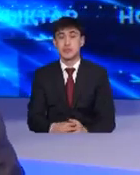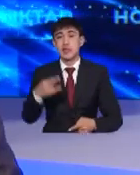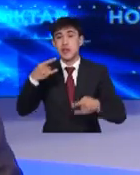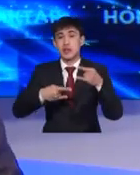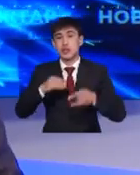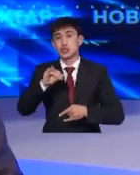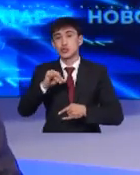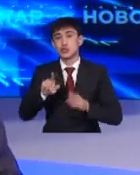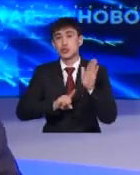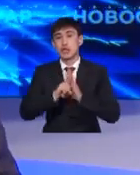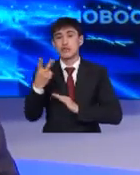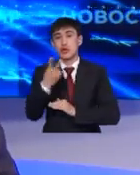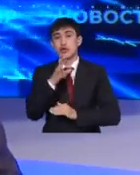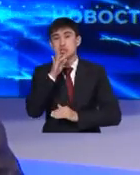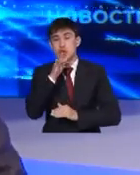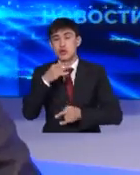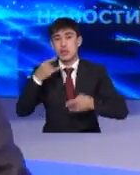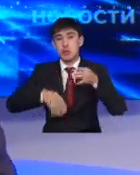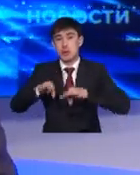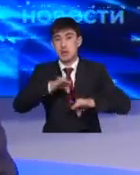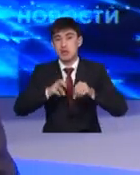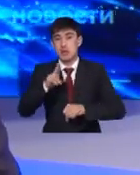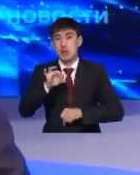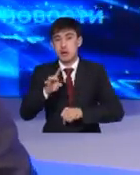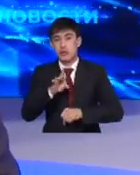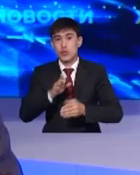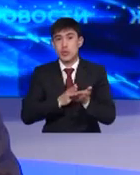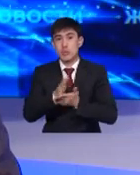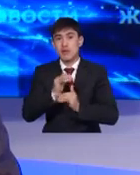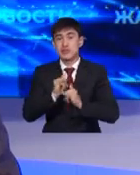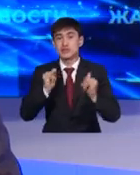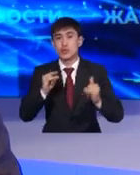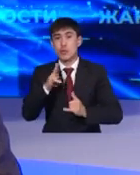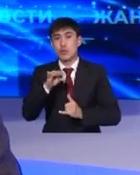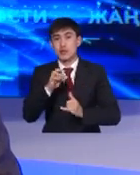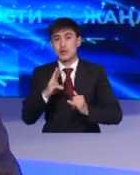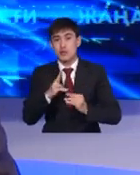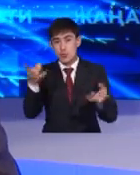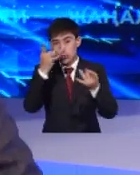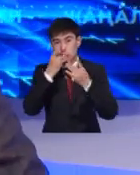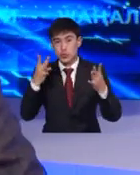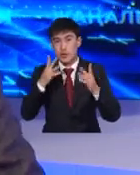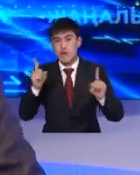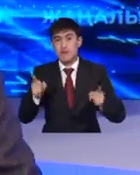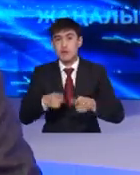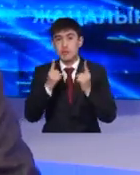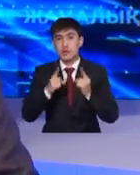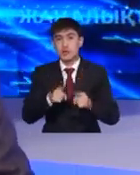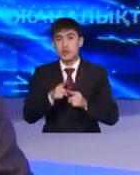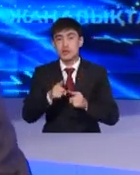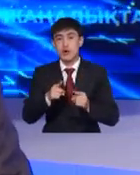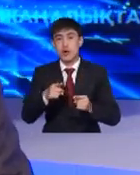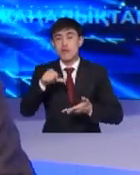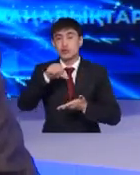На телеканале ЖТСУ стартовал второй сезон телепроекта «Дельмар». Он направлен на развитие коммуникативной культуры и формирование навыков